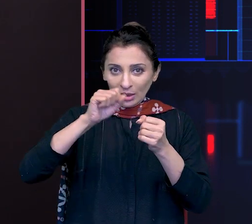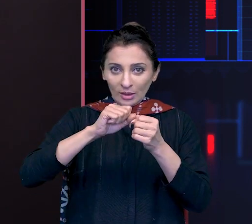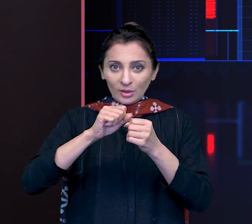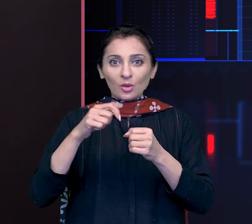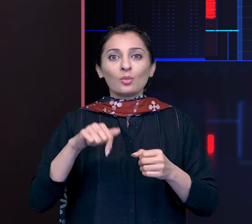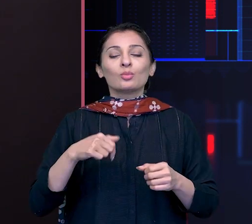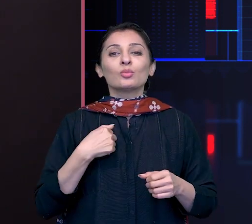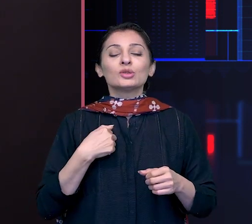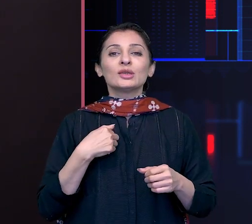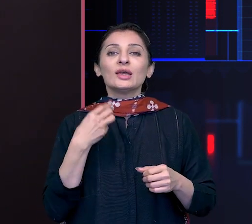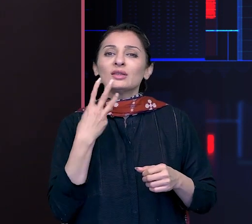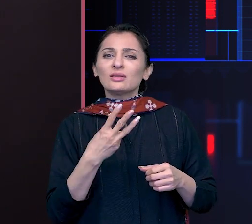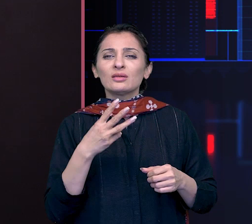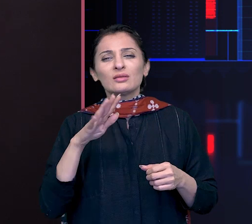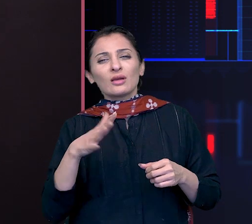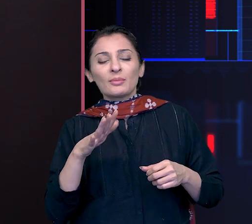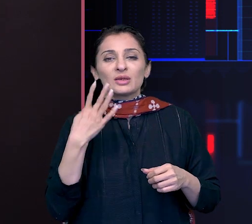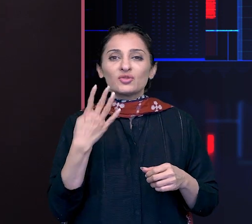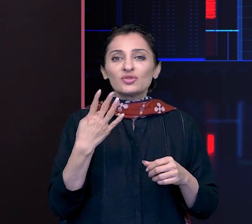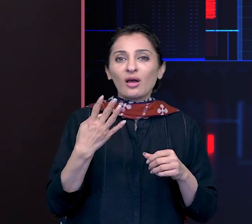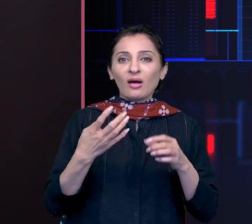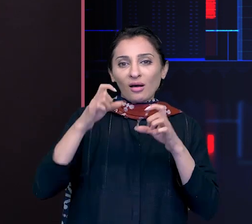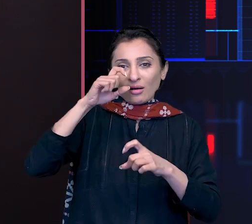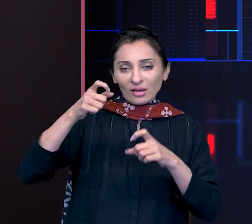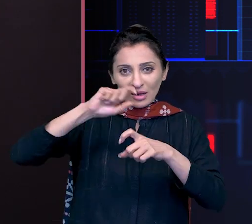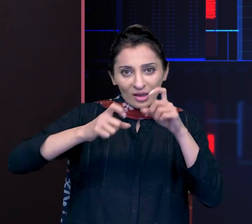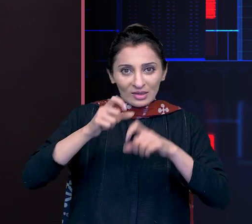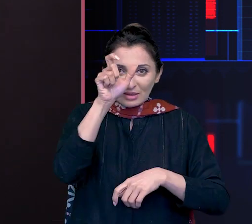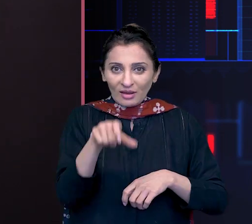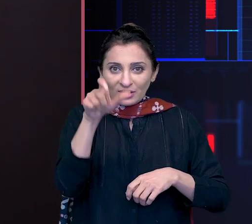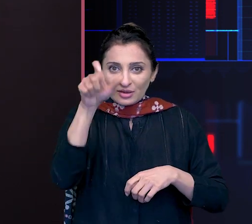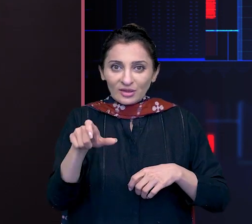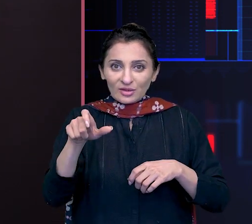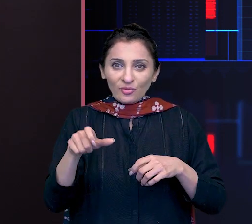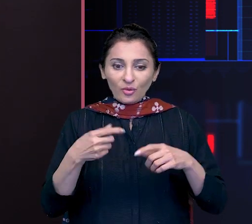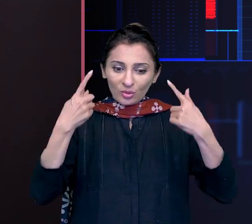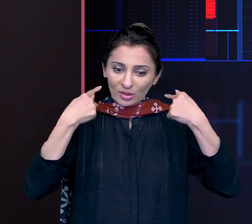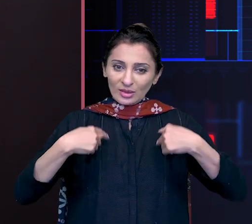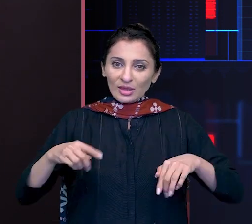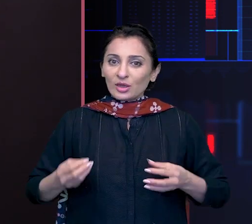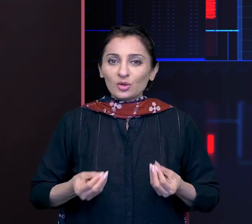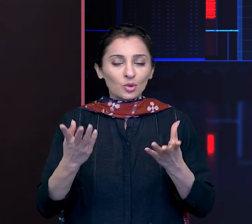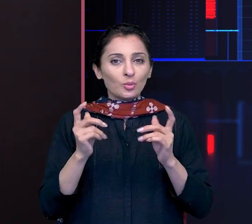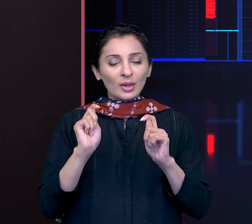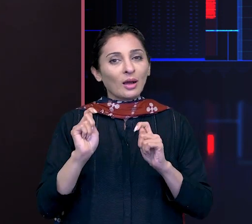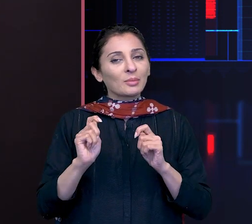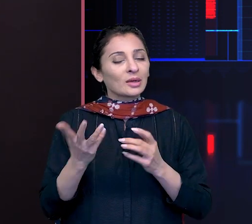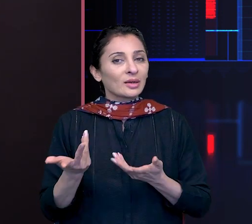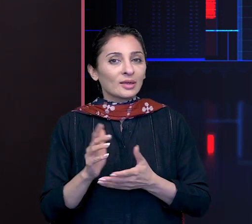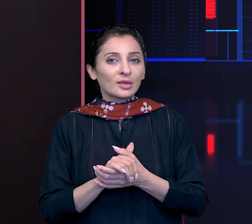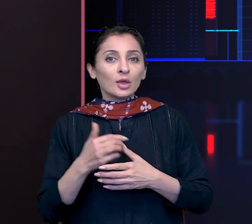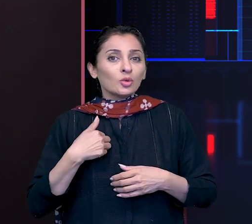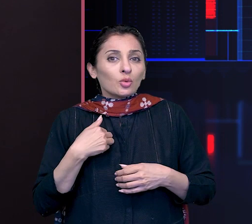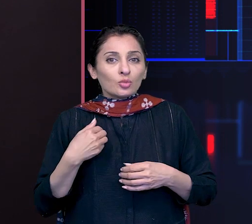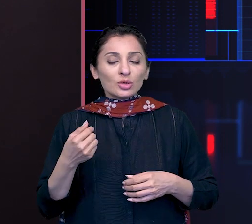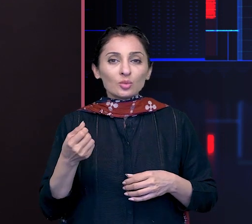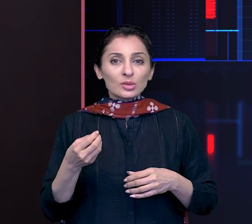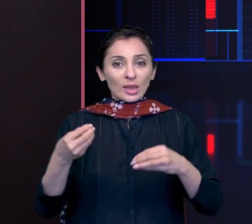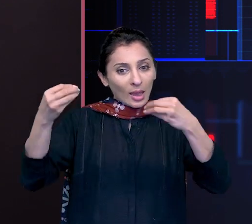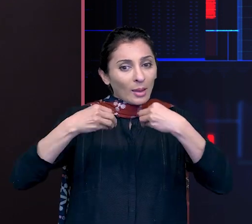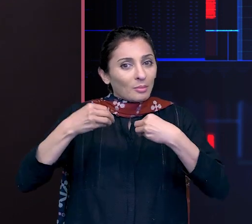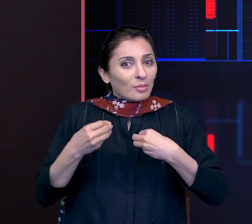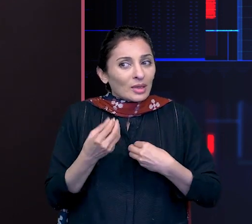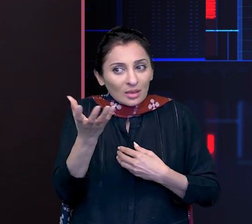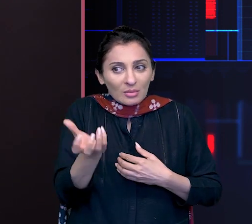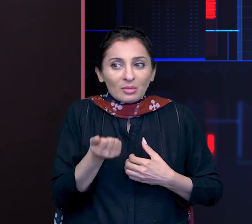کر رہی تھی تو مجھے 3-4 سائنٹسٹ ہیں جو اوریجن آف لائف پہ کام کر رہے تھے، تو مجھے ان سے مدد لینی پڑی